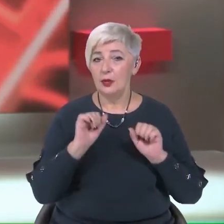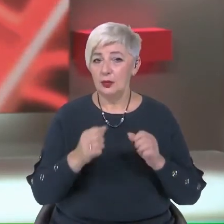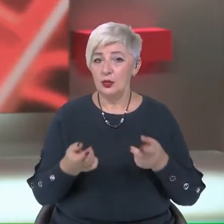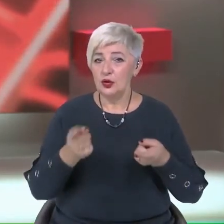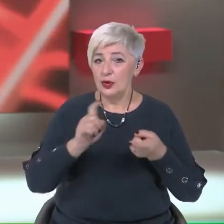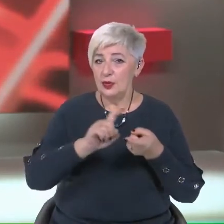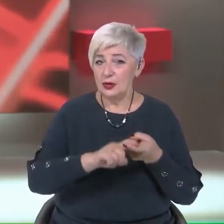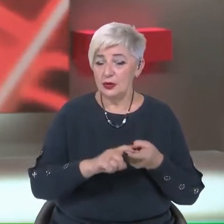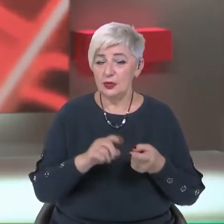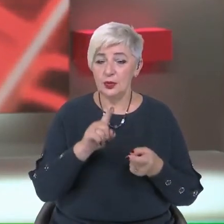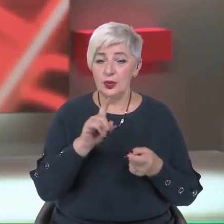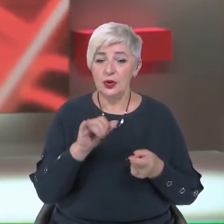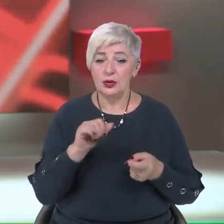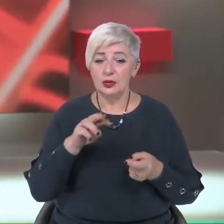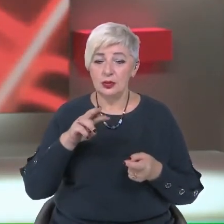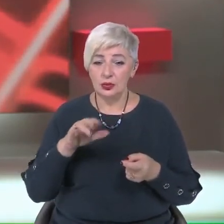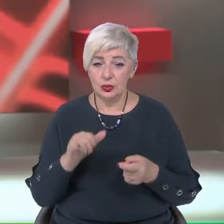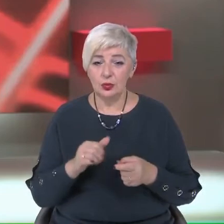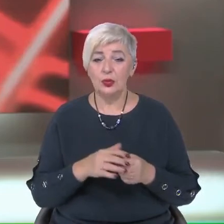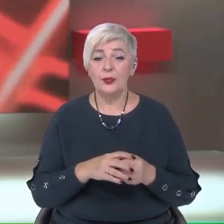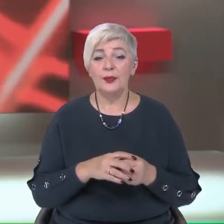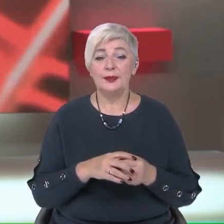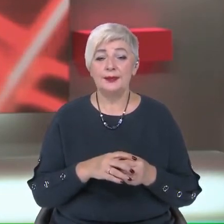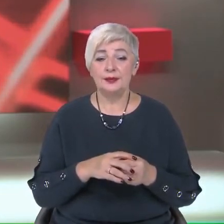Zoom, ну, я не знаю там цих нюансів, але